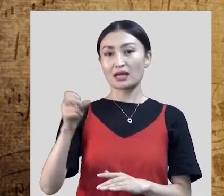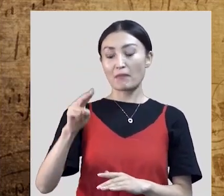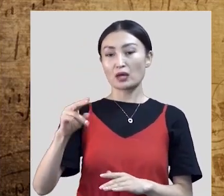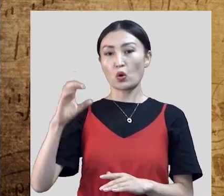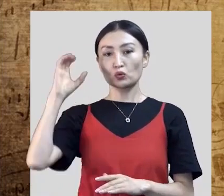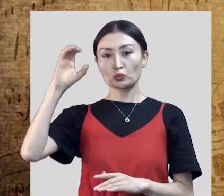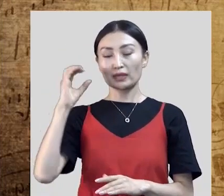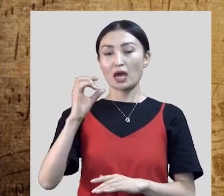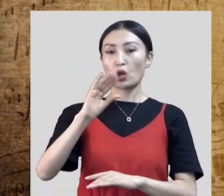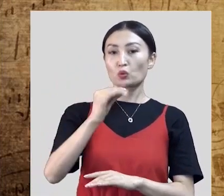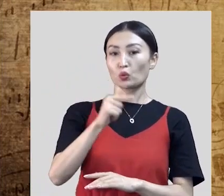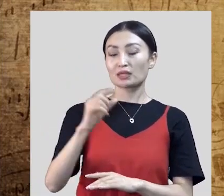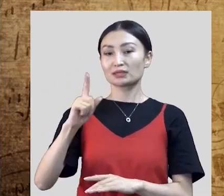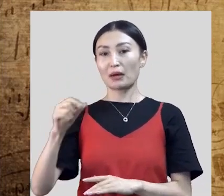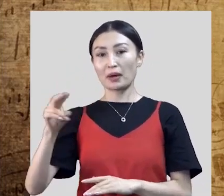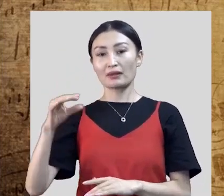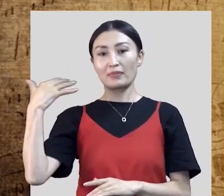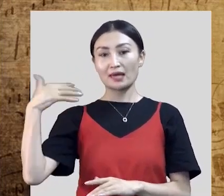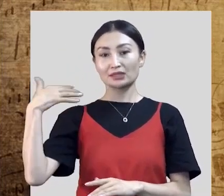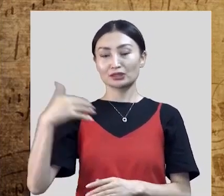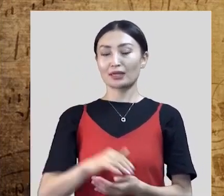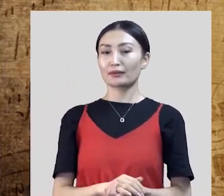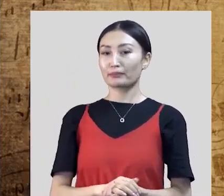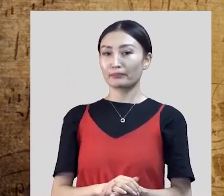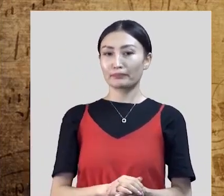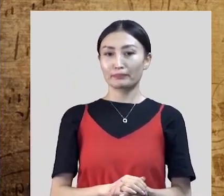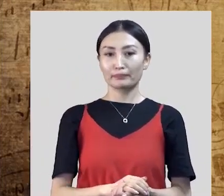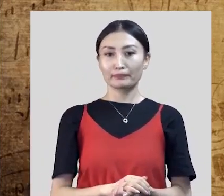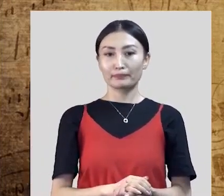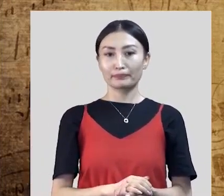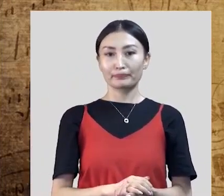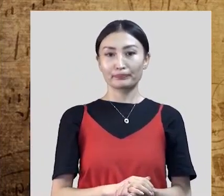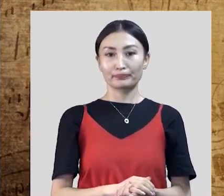с Узбекистаном и на юго-западе с Таджикистаном.